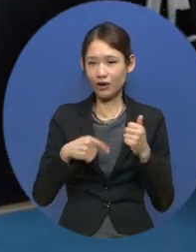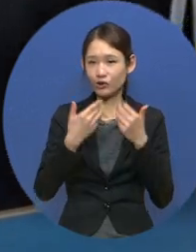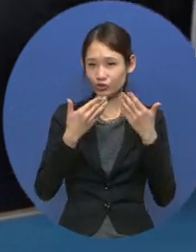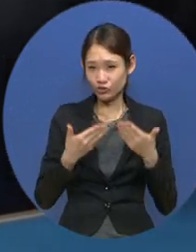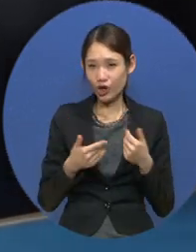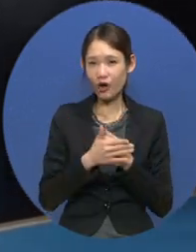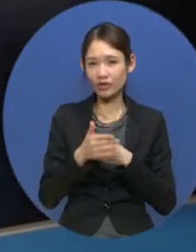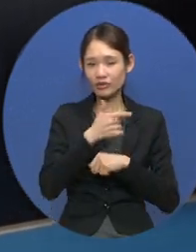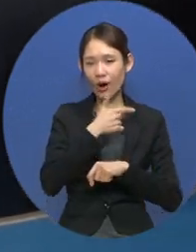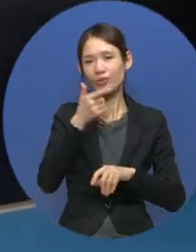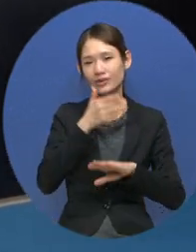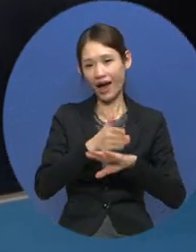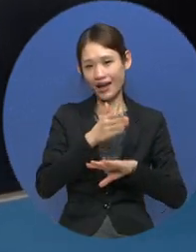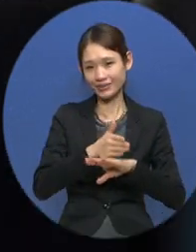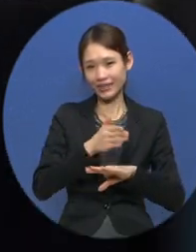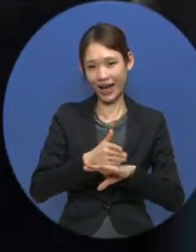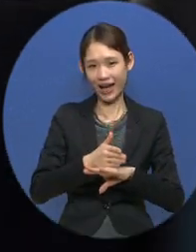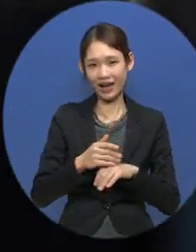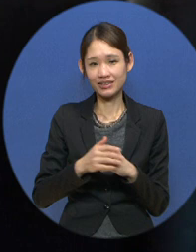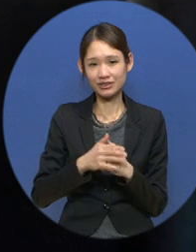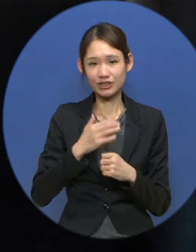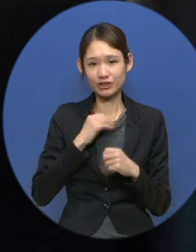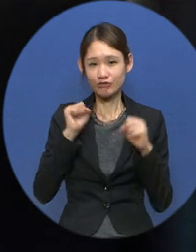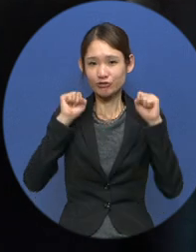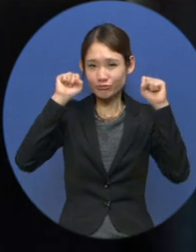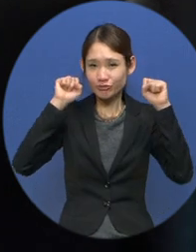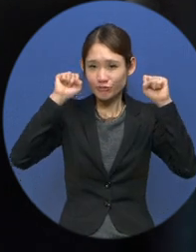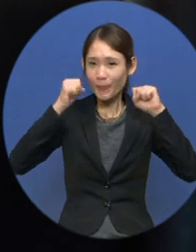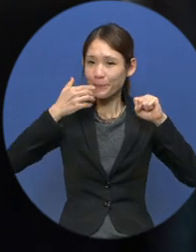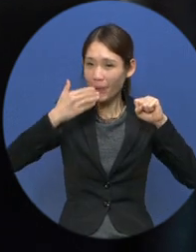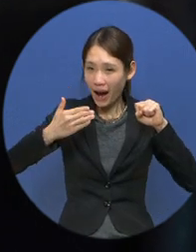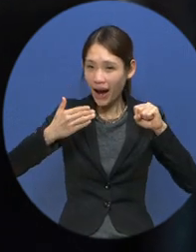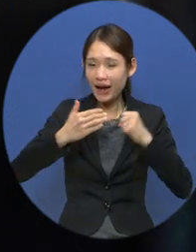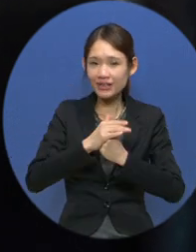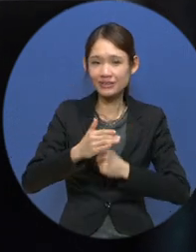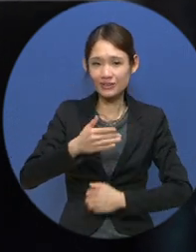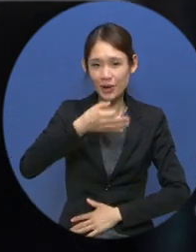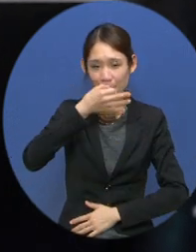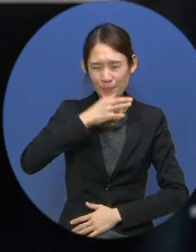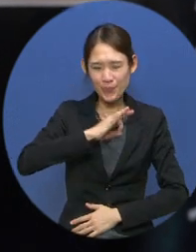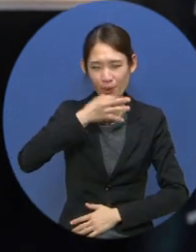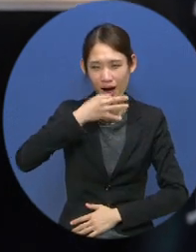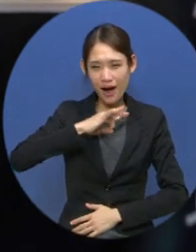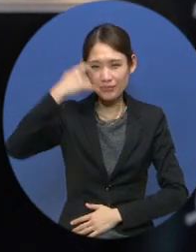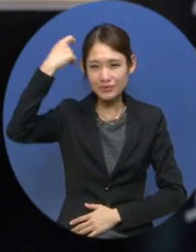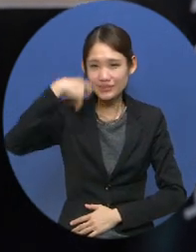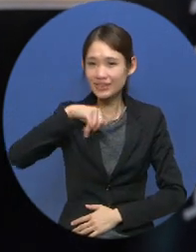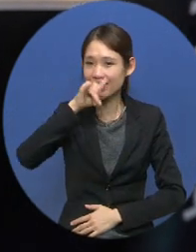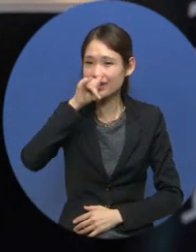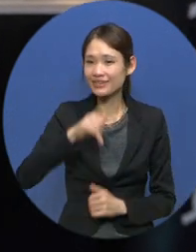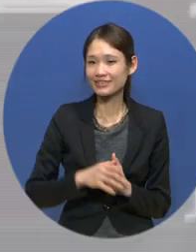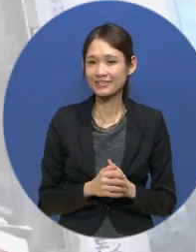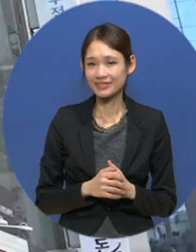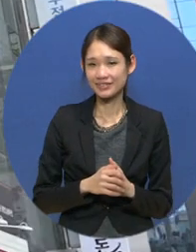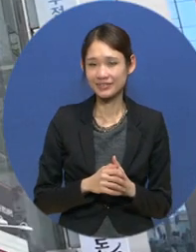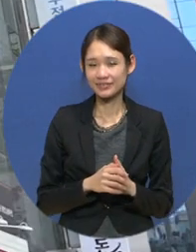너무 감사드리고 제가 운동할 수 있다는 게 바람되었습니다.